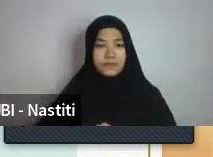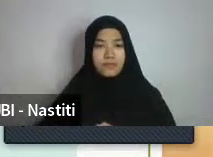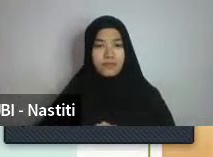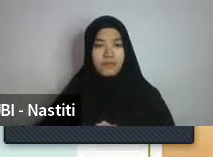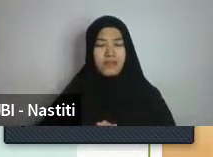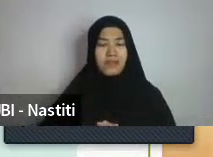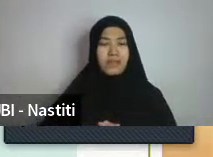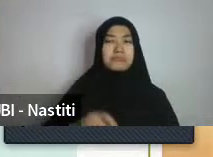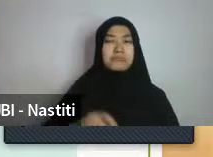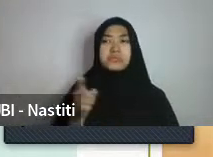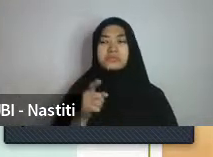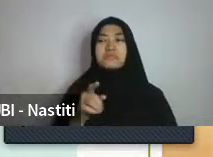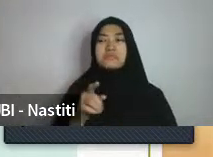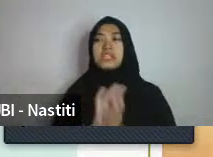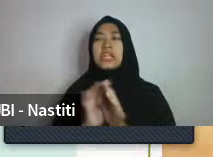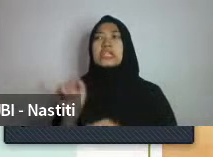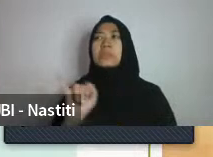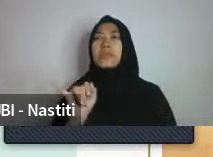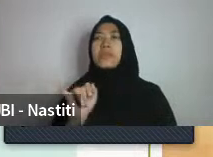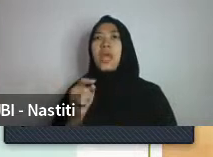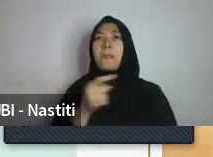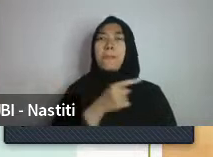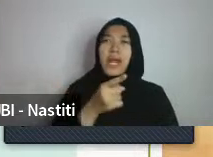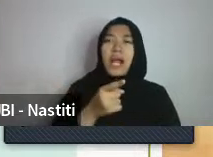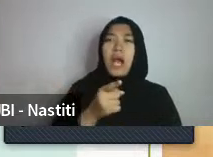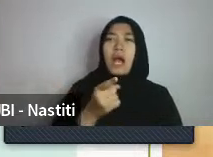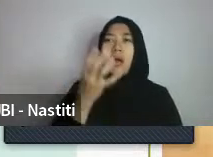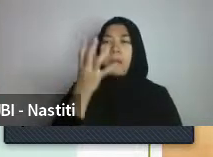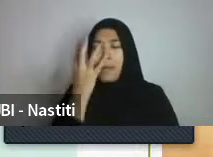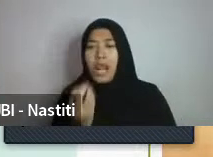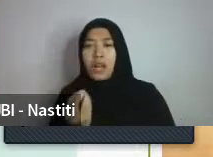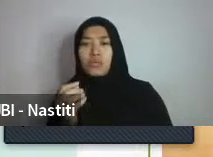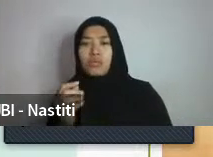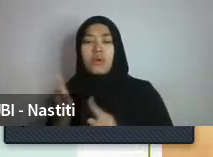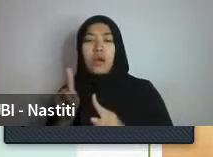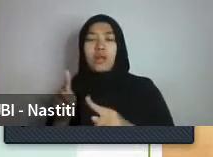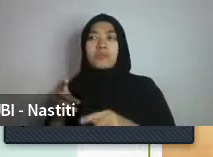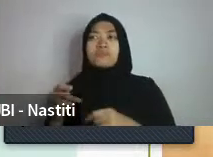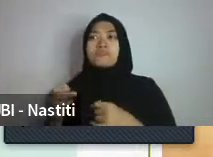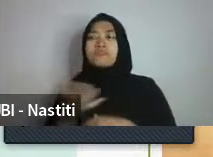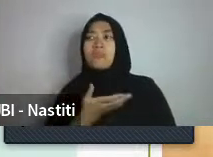orang pintar ya, atau malah disembunyikan, dipasung di rumah. Nah, seperti itu.